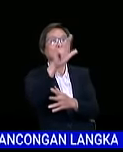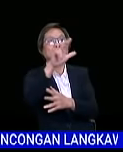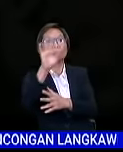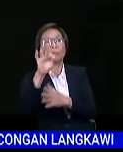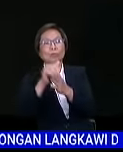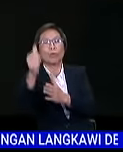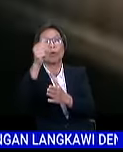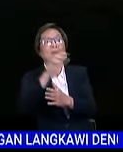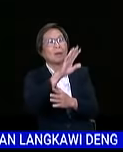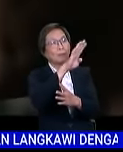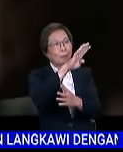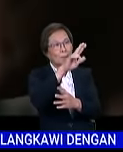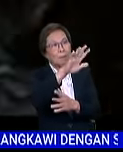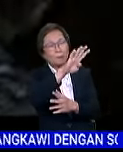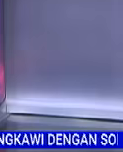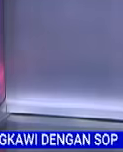$439,000.